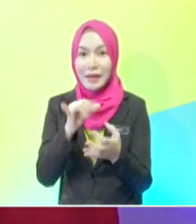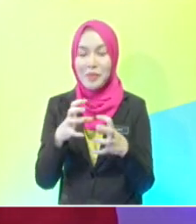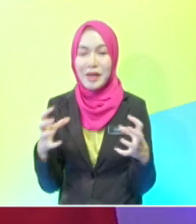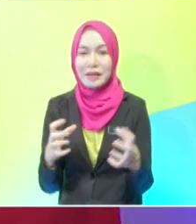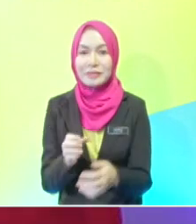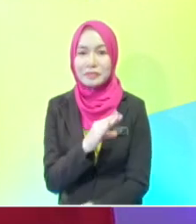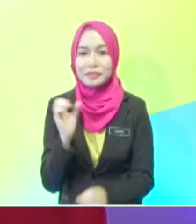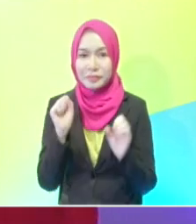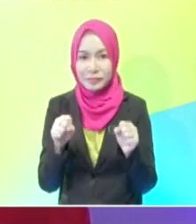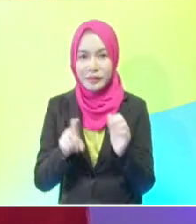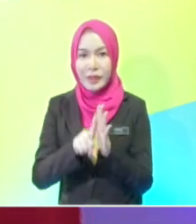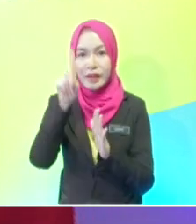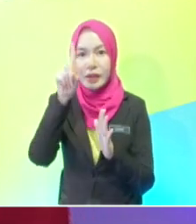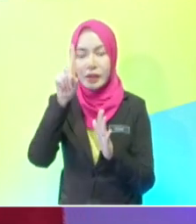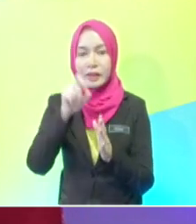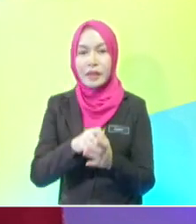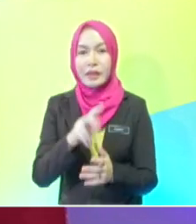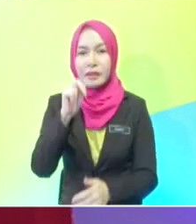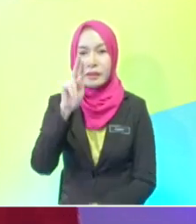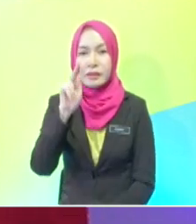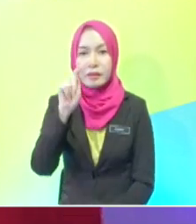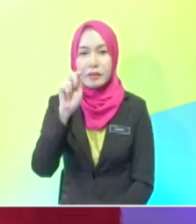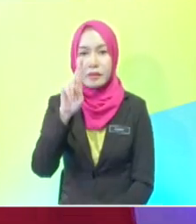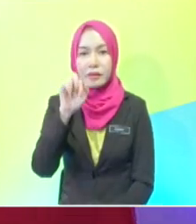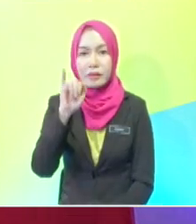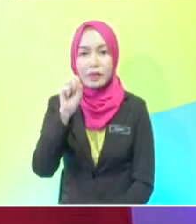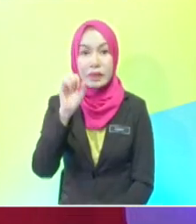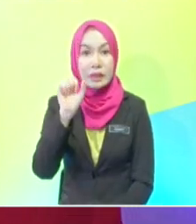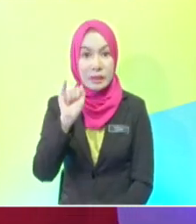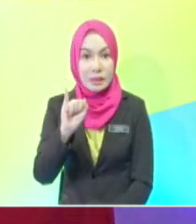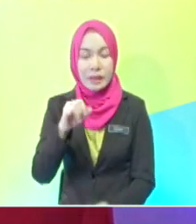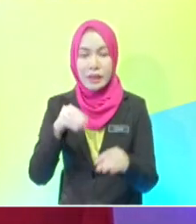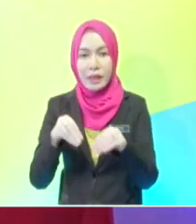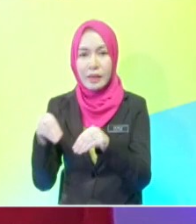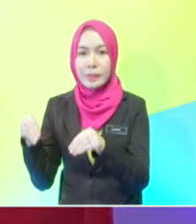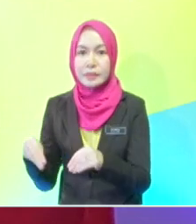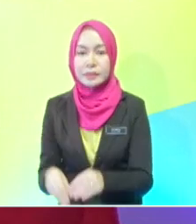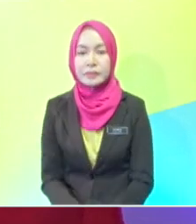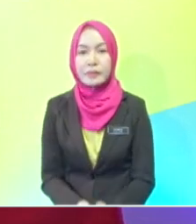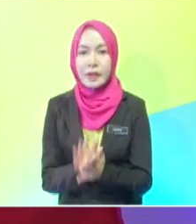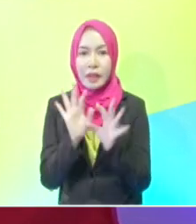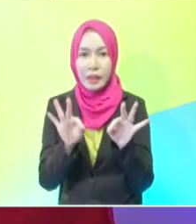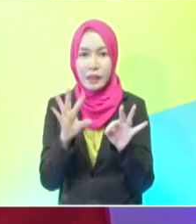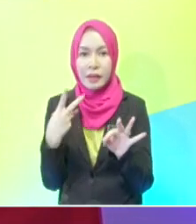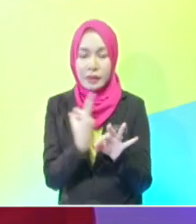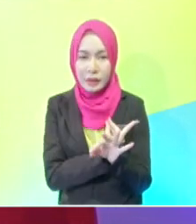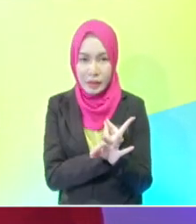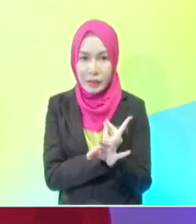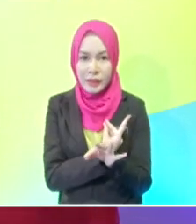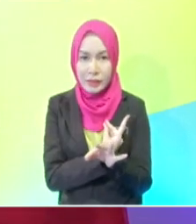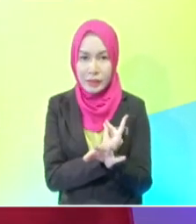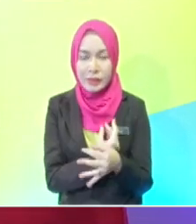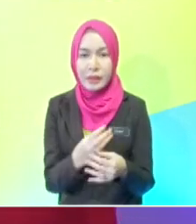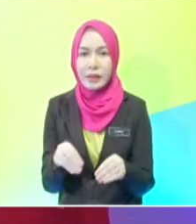tanaman oke kalau kalau tadi kalau kita tanaman transgenik ini macam yang